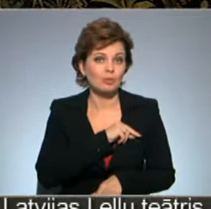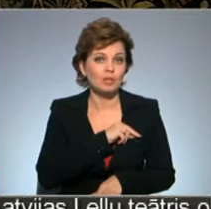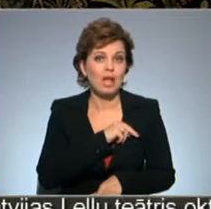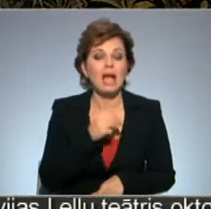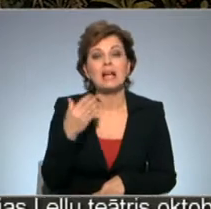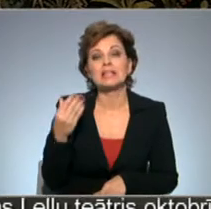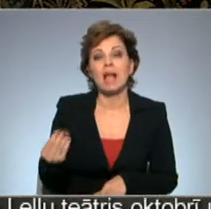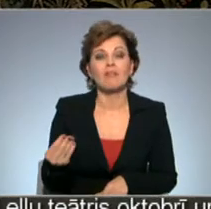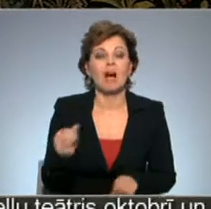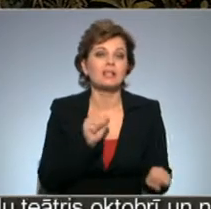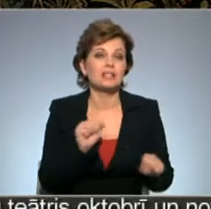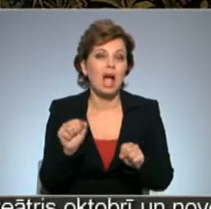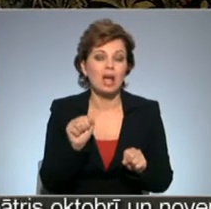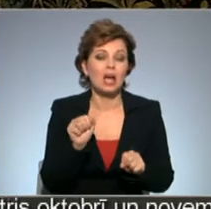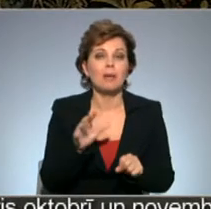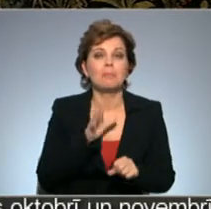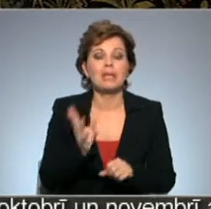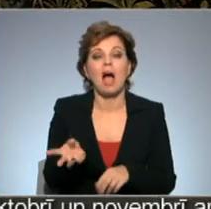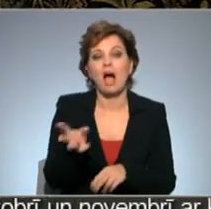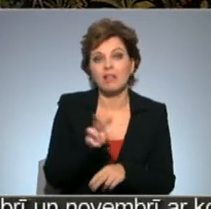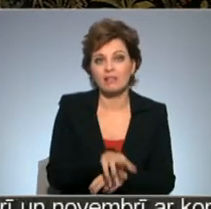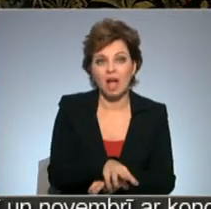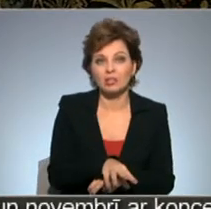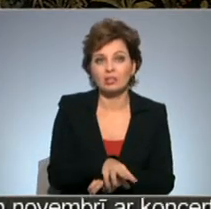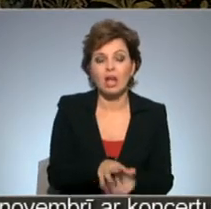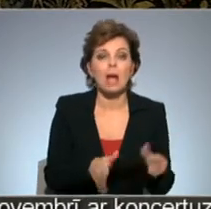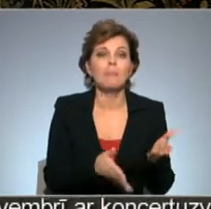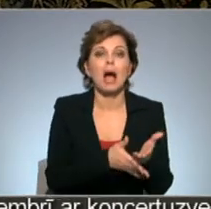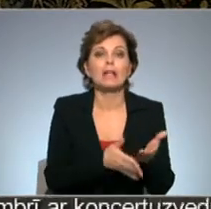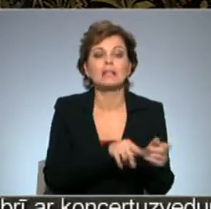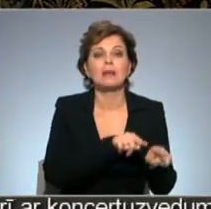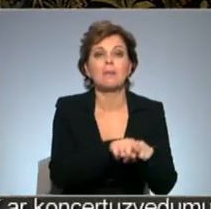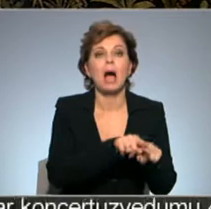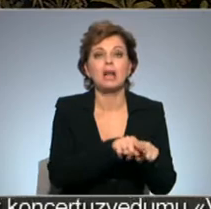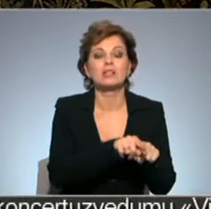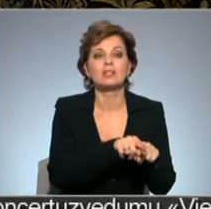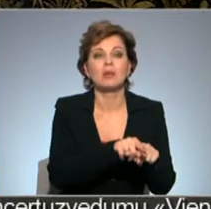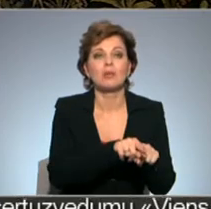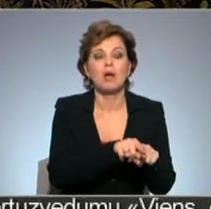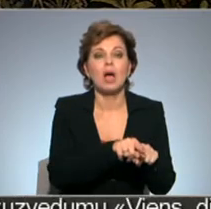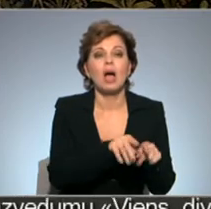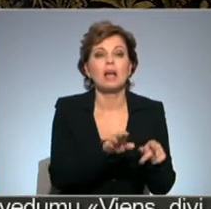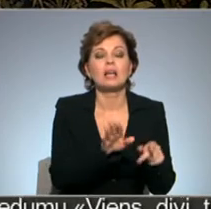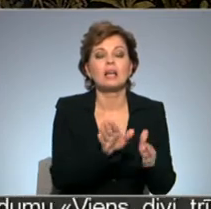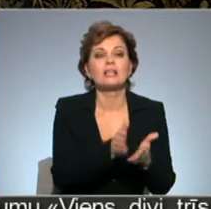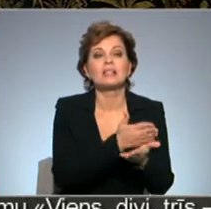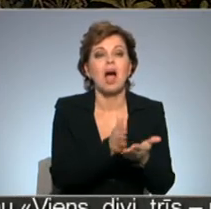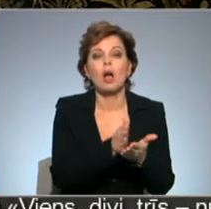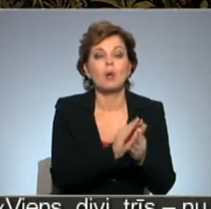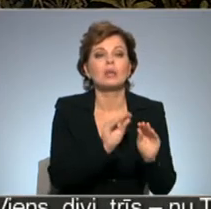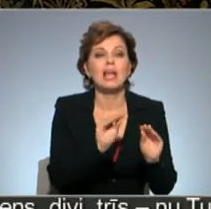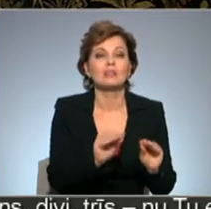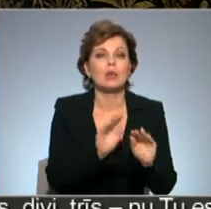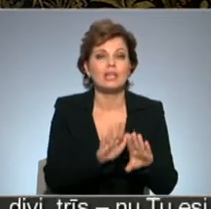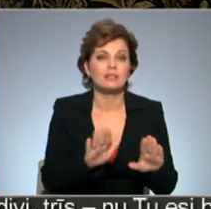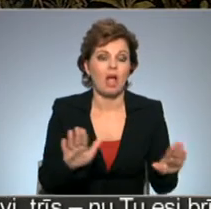savā steigā bija atnācis, palīdzēja māsai iekārtot šo izstādi. Un man